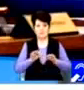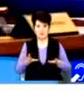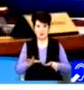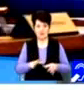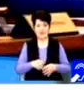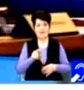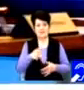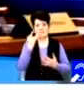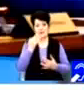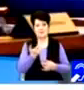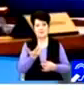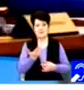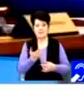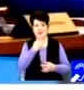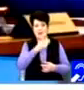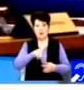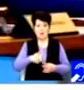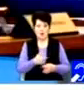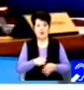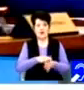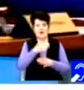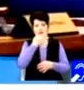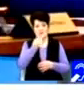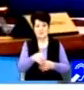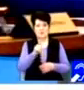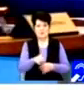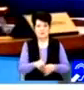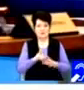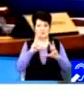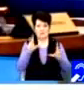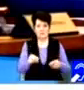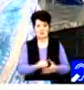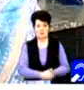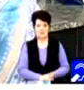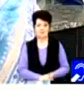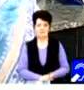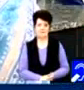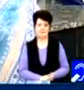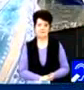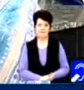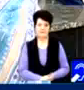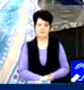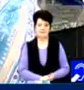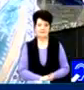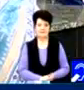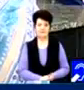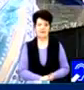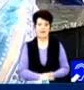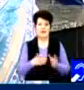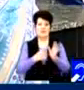Paști peste câteva ore executivul și a asmat răspunderea pentru proiectele promise